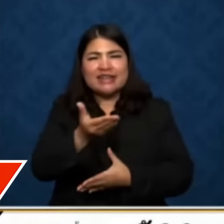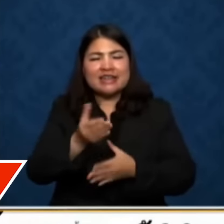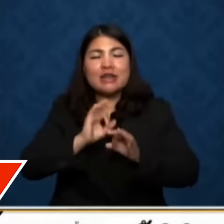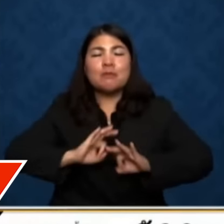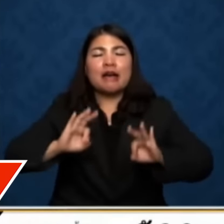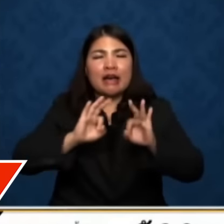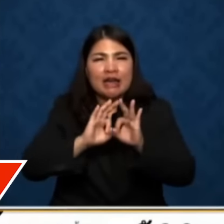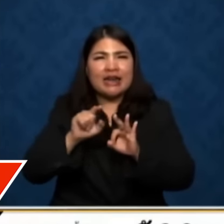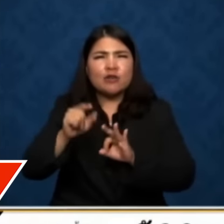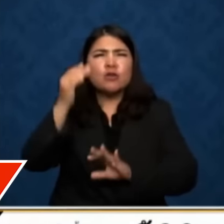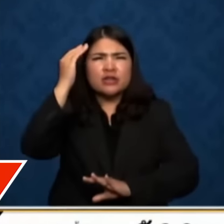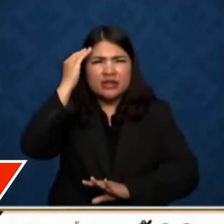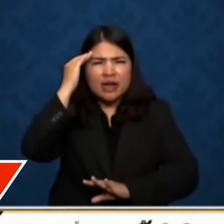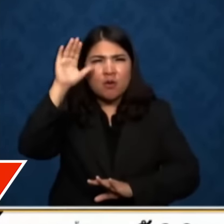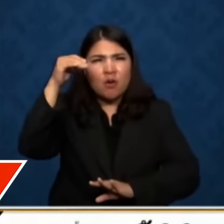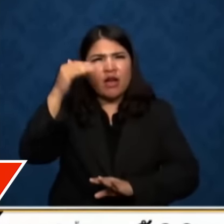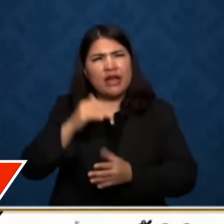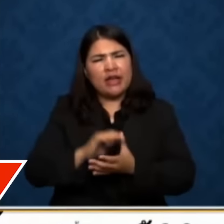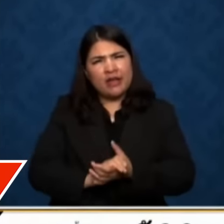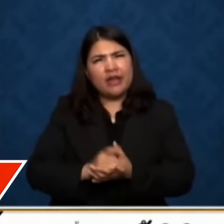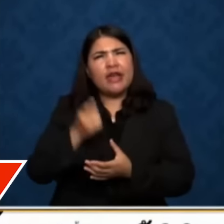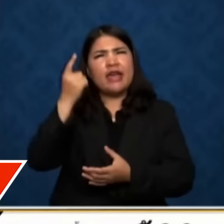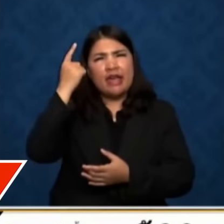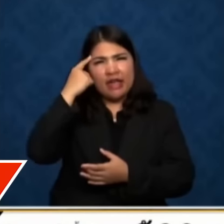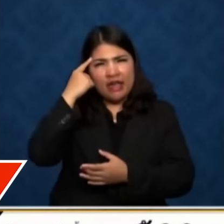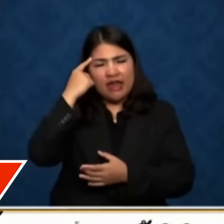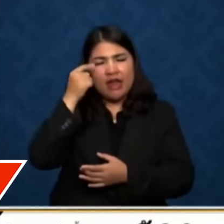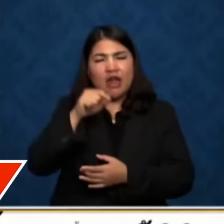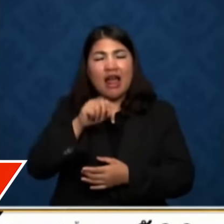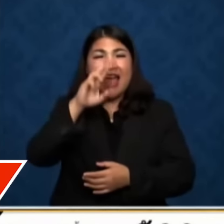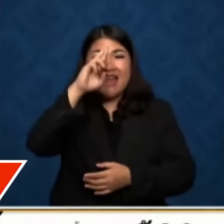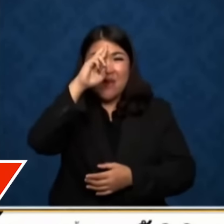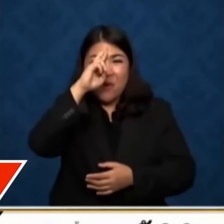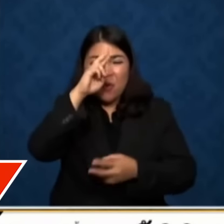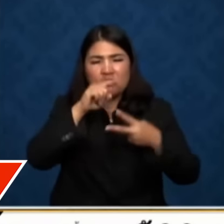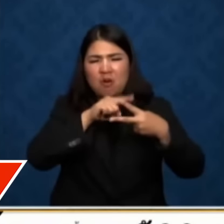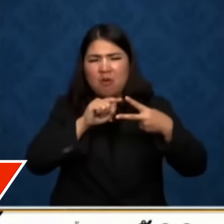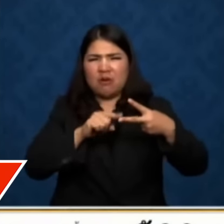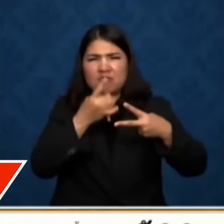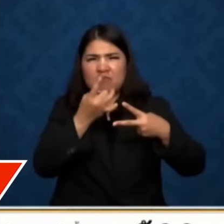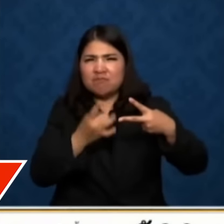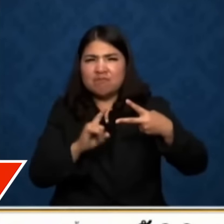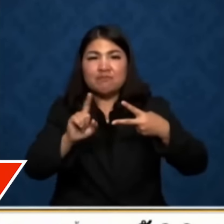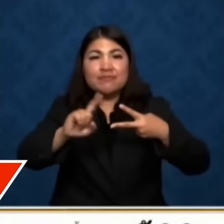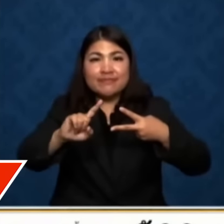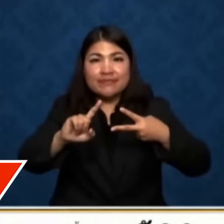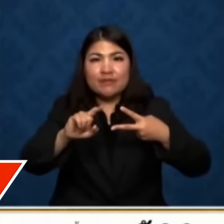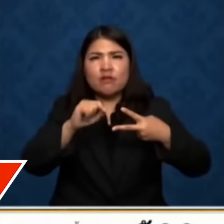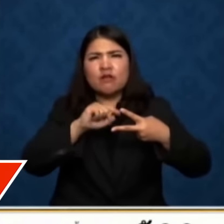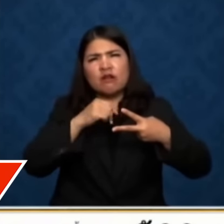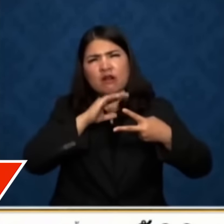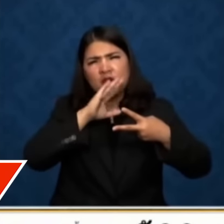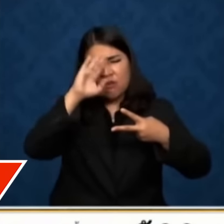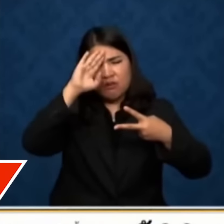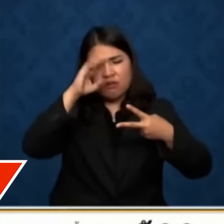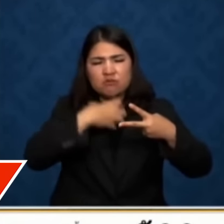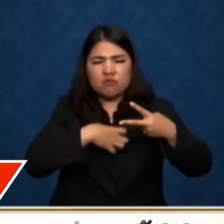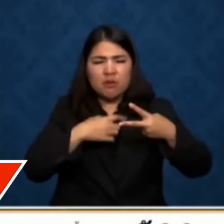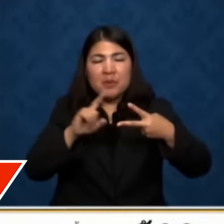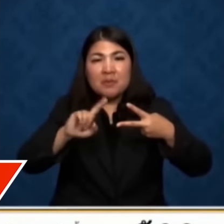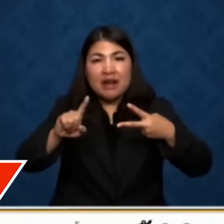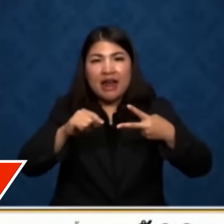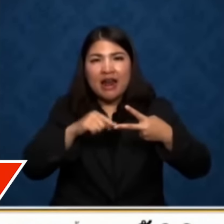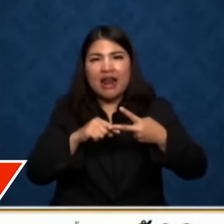นะครับว่าเอสรุปแล้วเนี่ยไอ้สองโรคเนี้ยมันเป็นยังไงนะครับแล้วอาการเป็นยังไงแล้ว